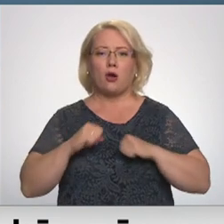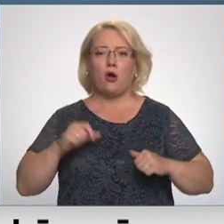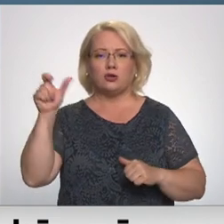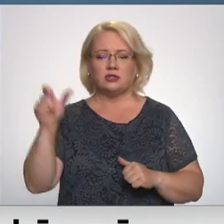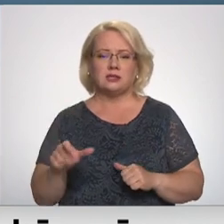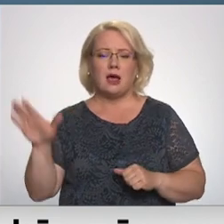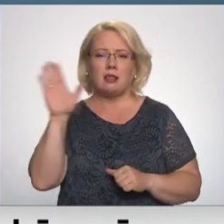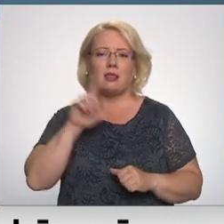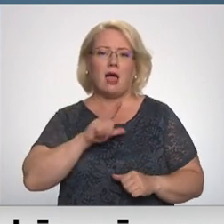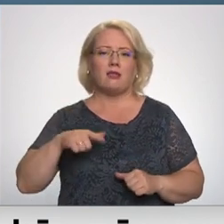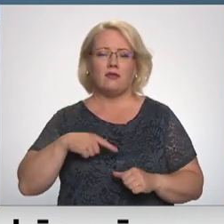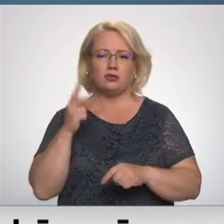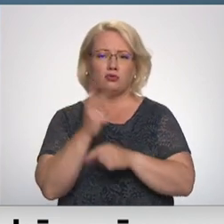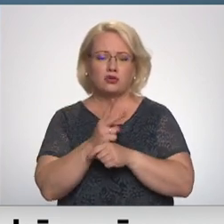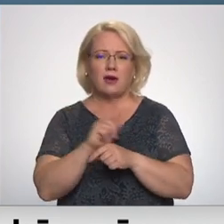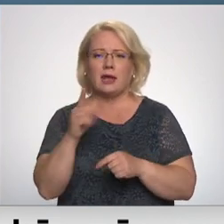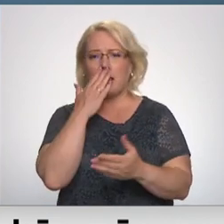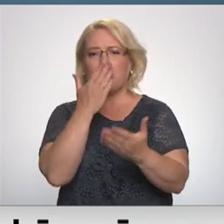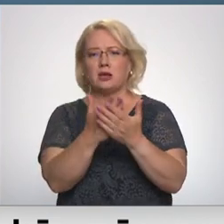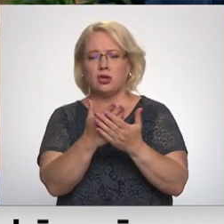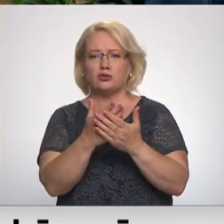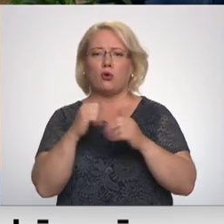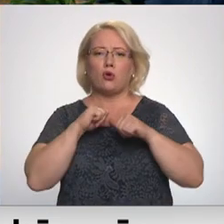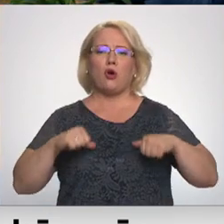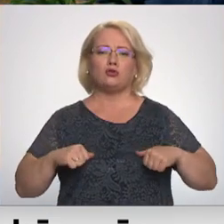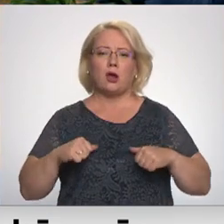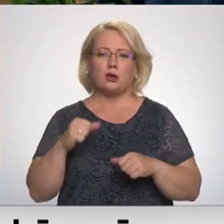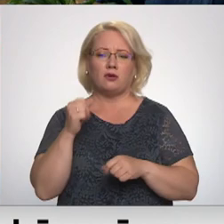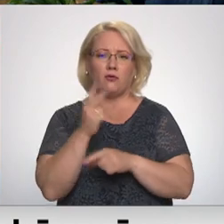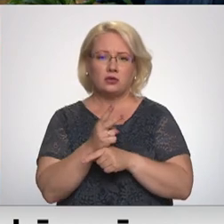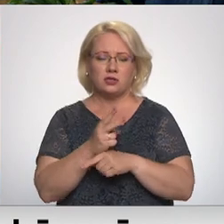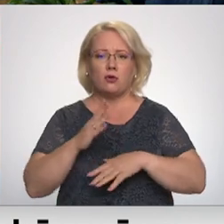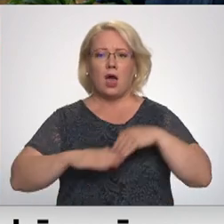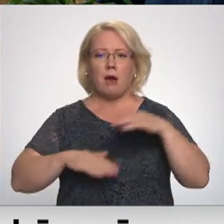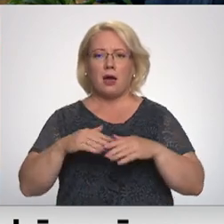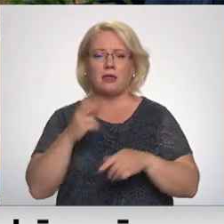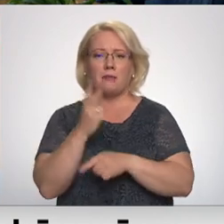valsti reprezentējošas un konsulāras funkcijas. Latvijas goda konsuli amata pienākumus veic brīvprātīgi.